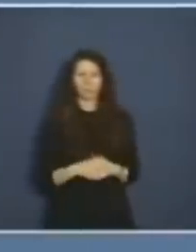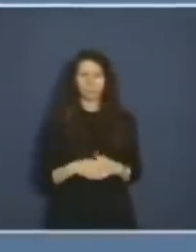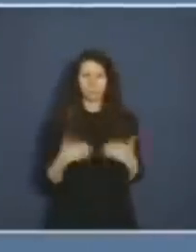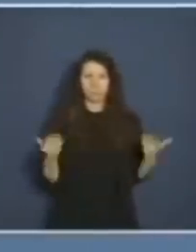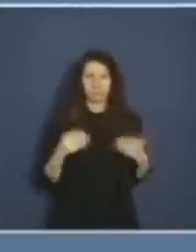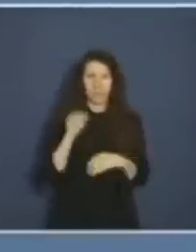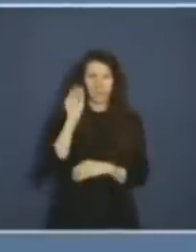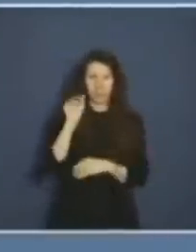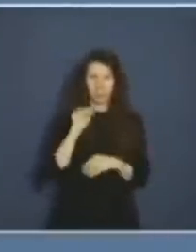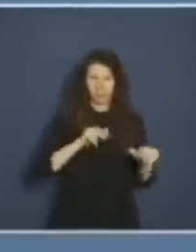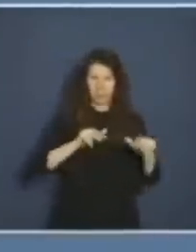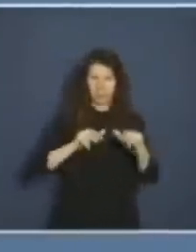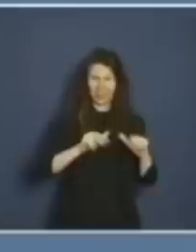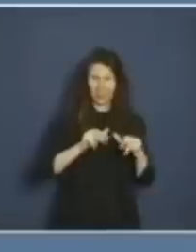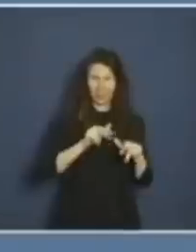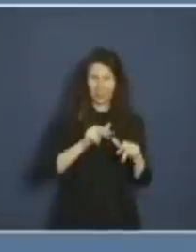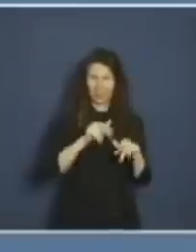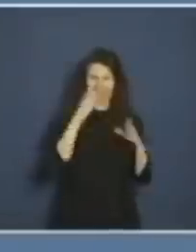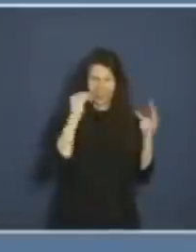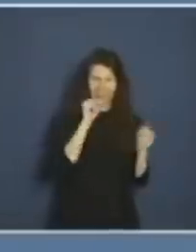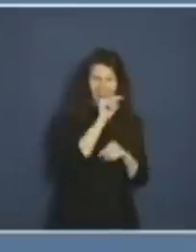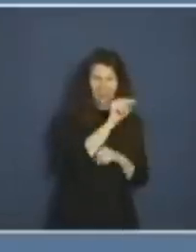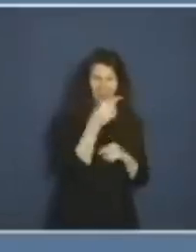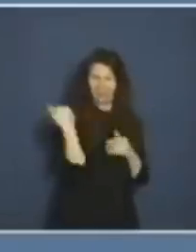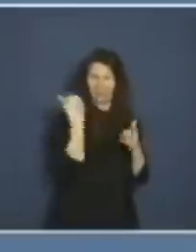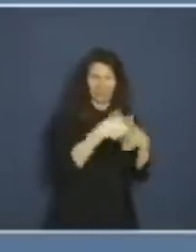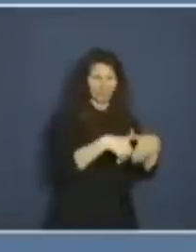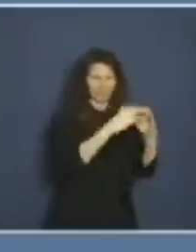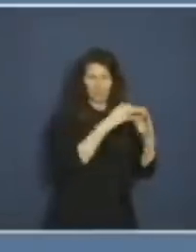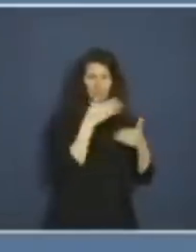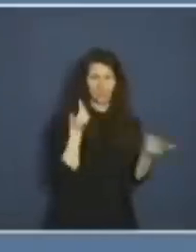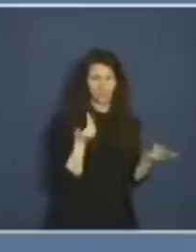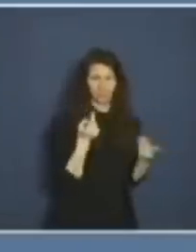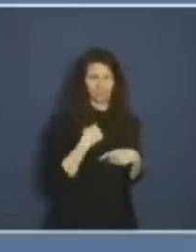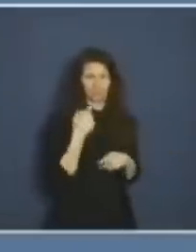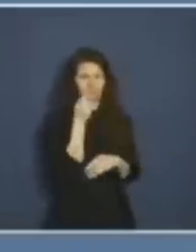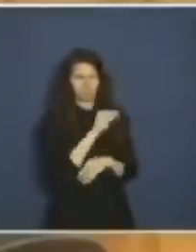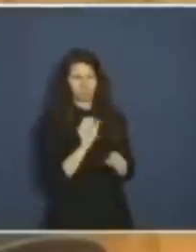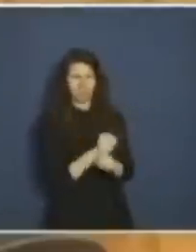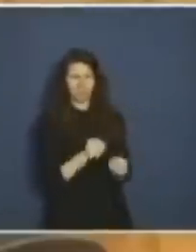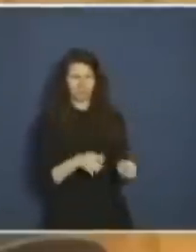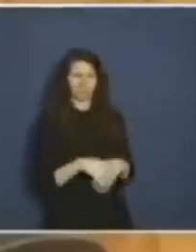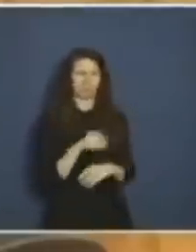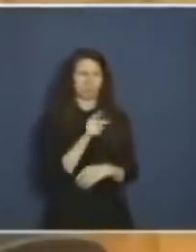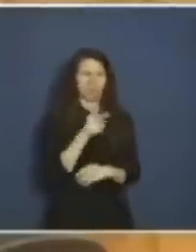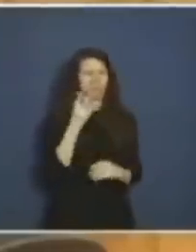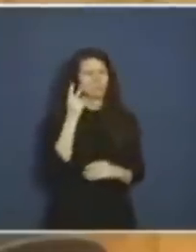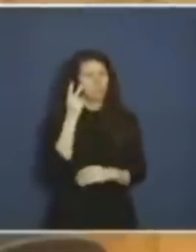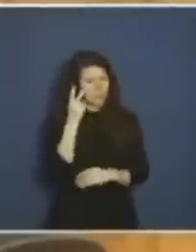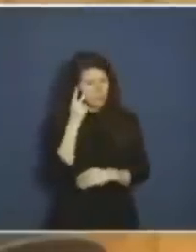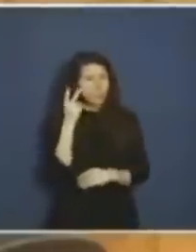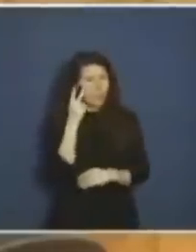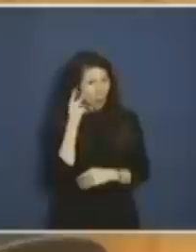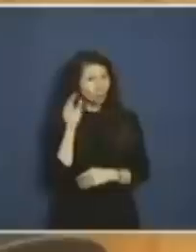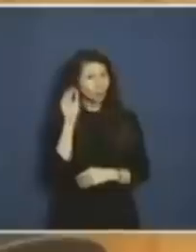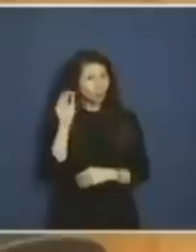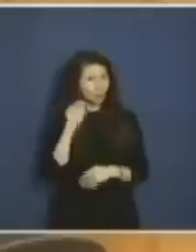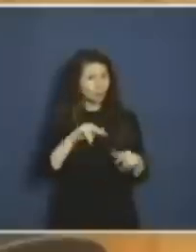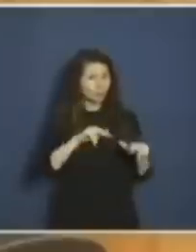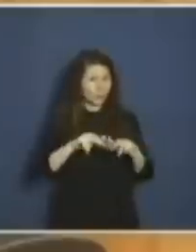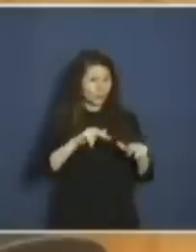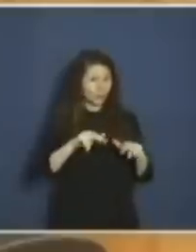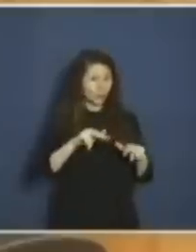künftige Regierung in den Niederlanden sprechen, die noch gar nicht gebildet ist. Ja, es sieht danach aus, dass es die künftige Regierung die alte Regierung